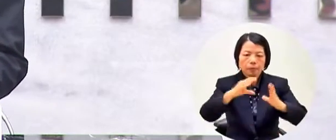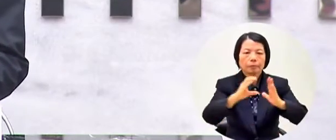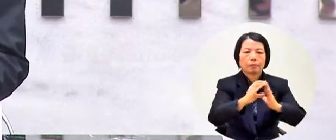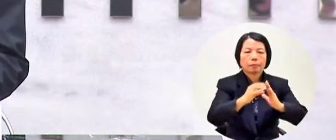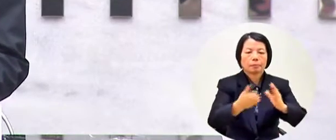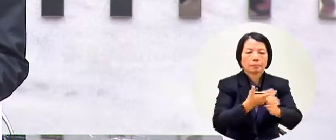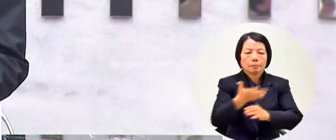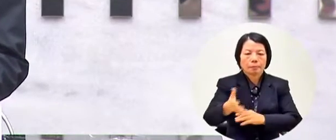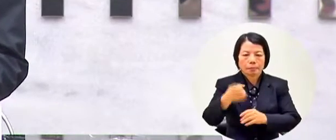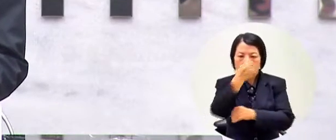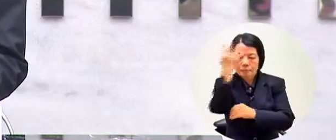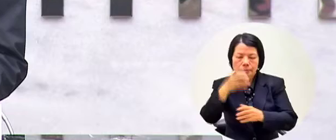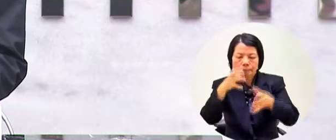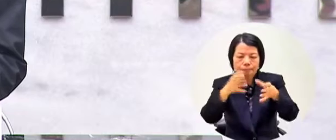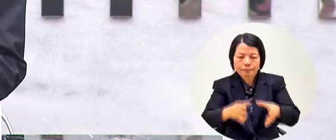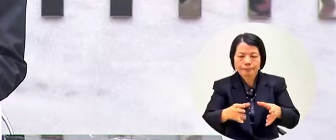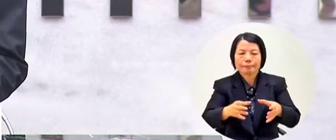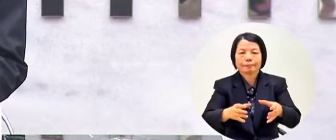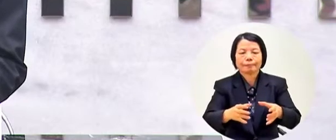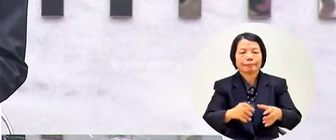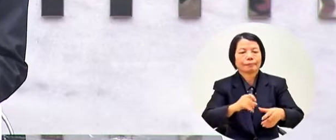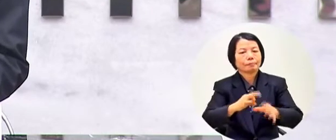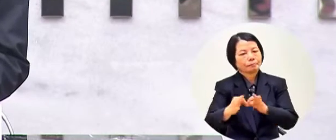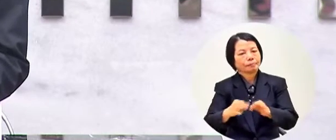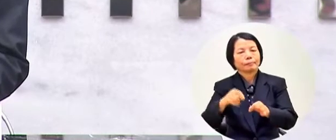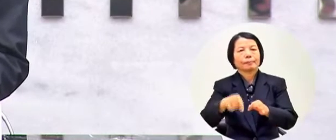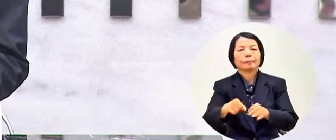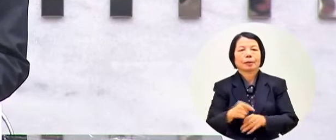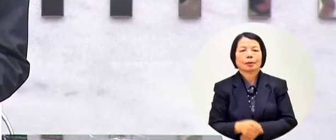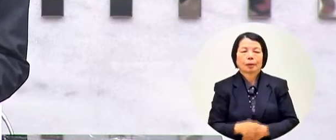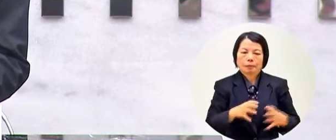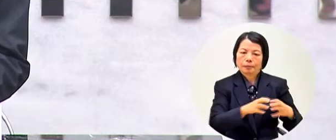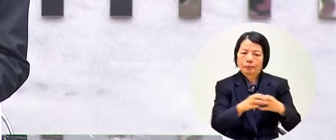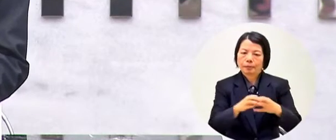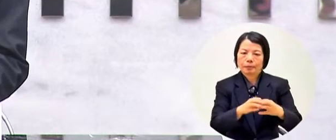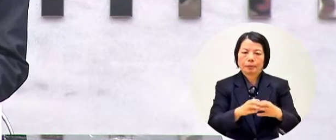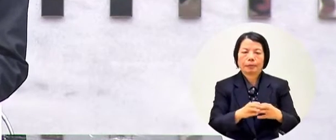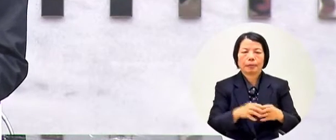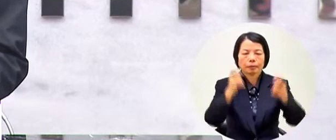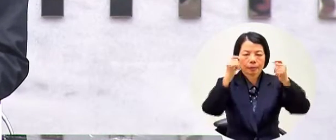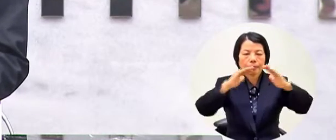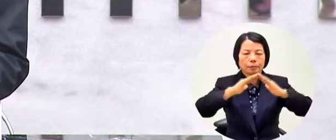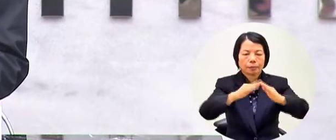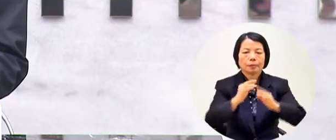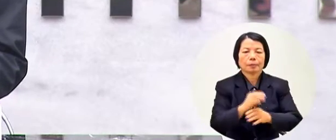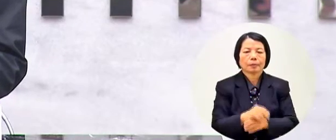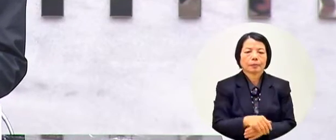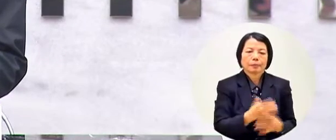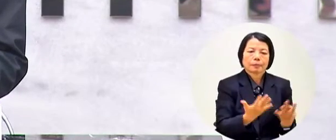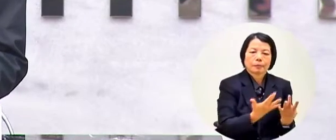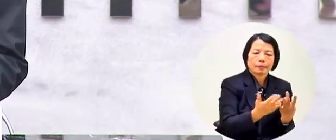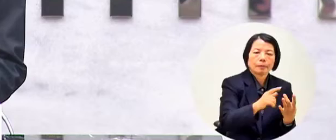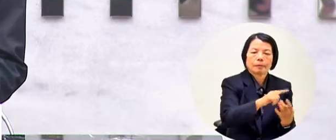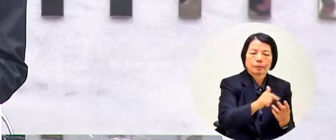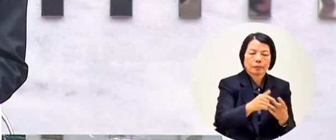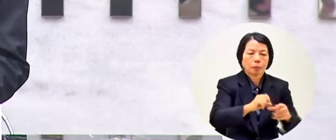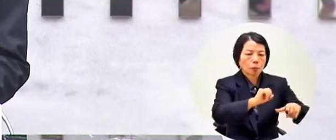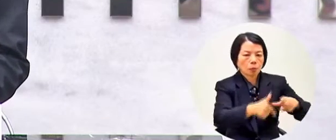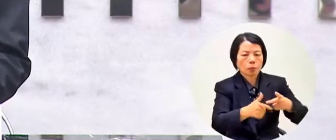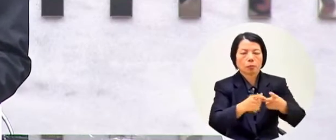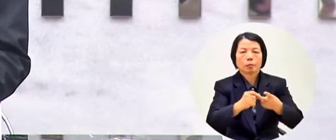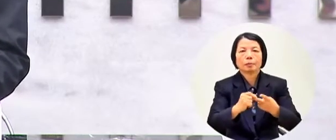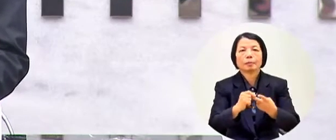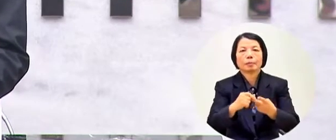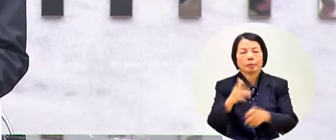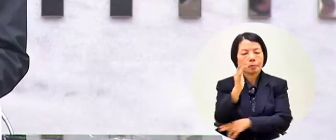的基地。我们希望能够结合我们高雄在地的产官学的资源，来专责处理我们